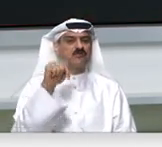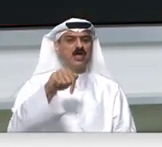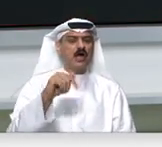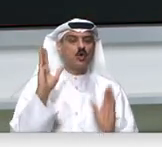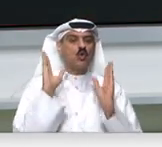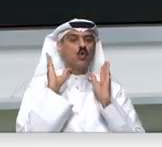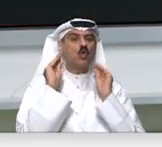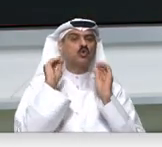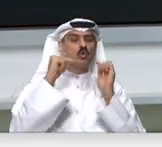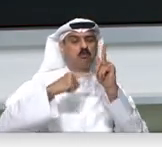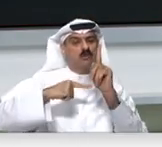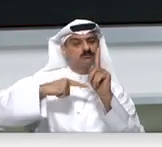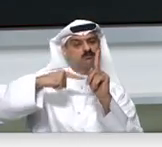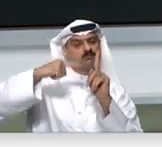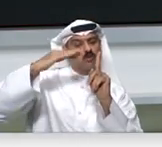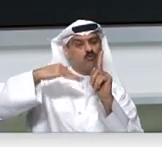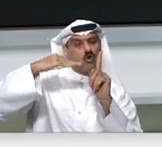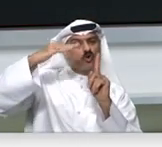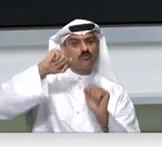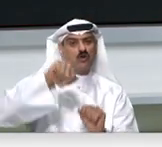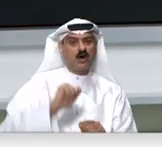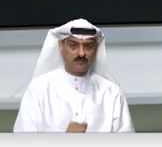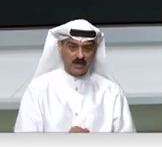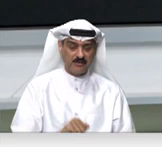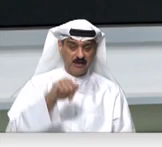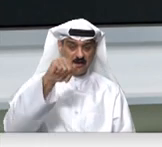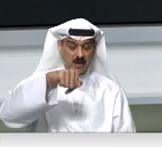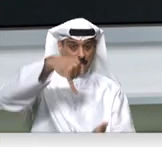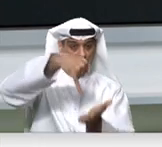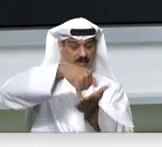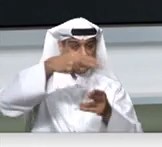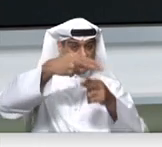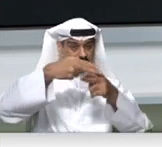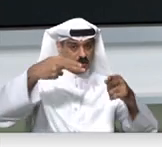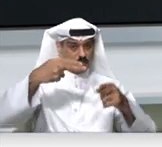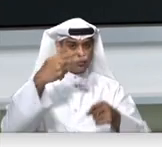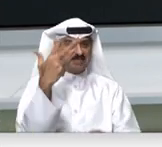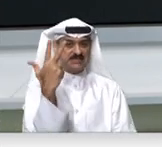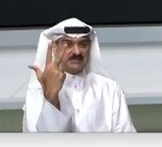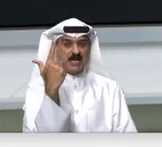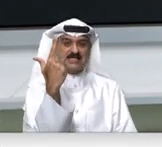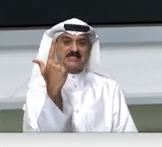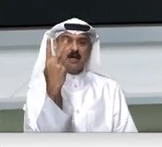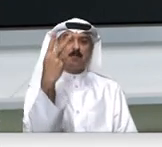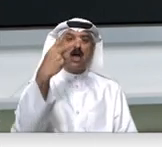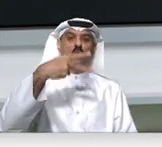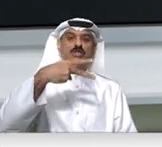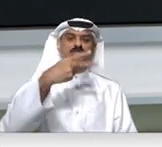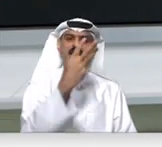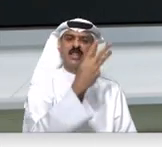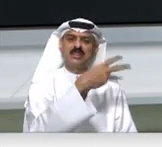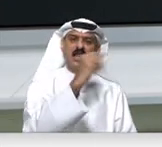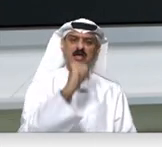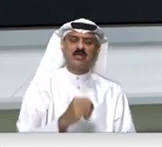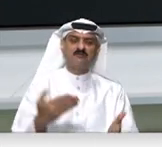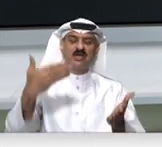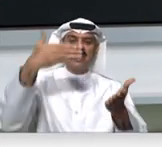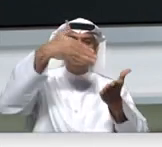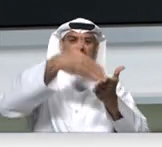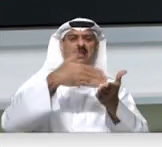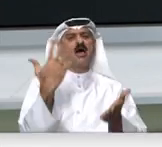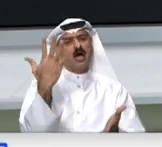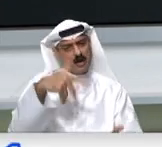المناطق الساحليه سبب الرطوبه تتفاوت من منطقه الى اخرى في مدينه الكويت من 27 الى 30% وتصل الى الخمسين